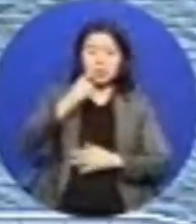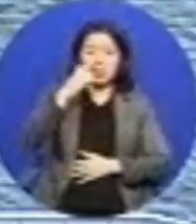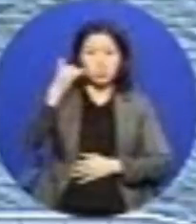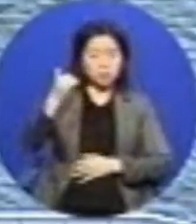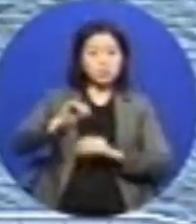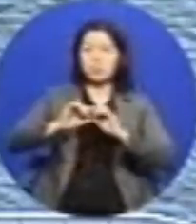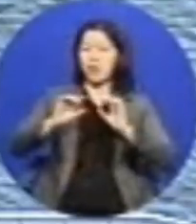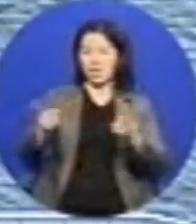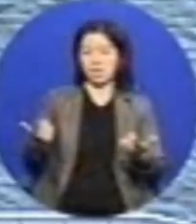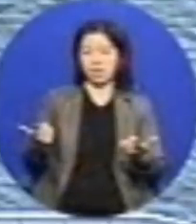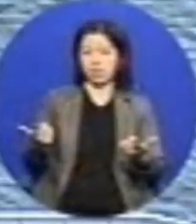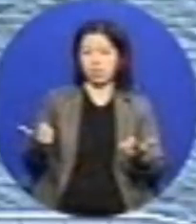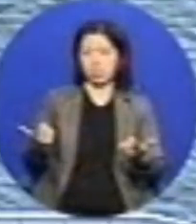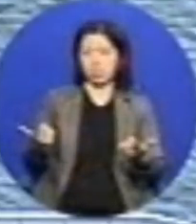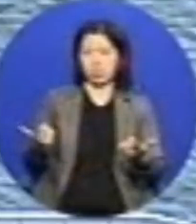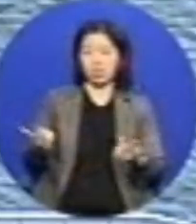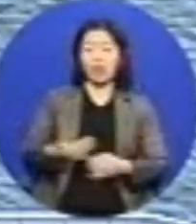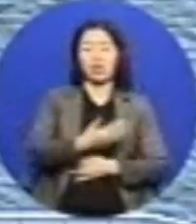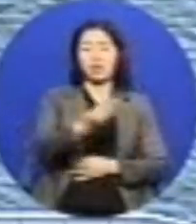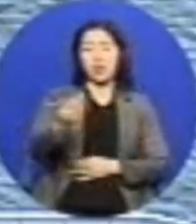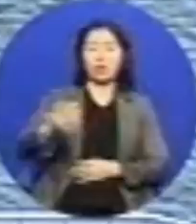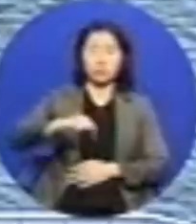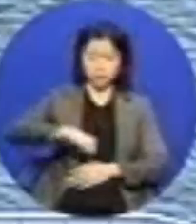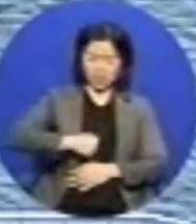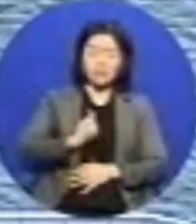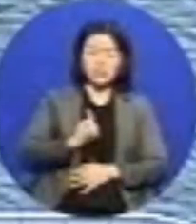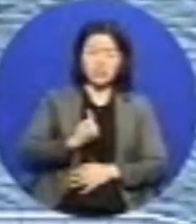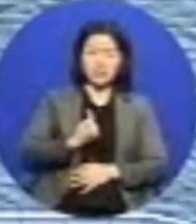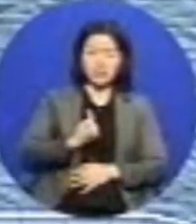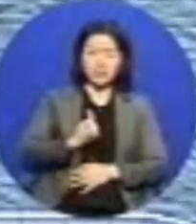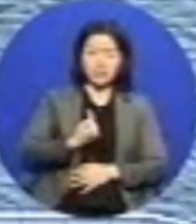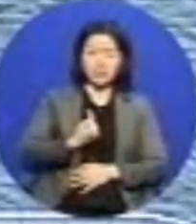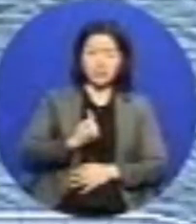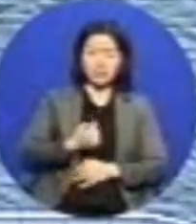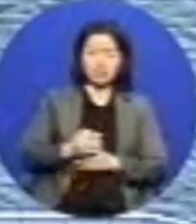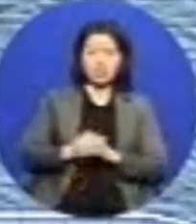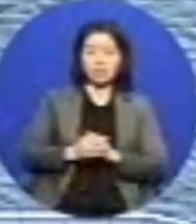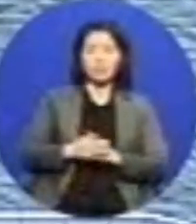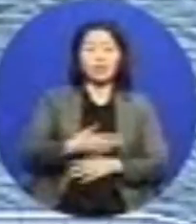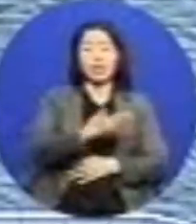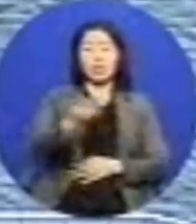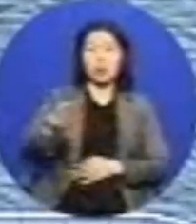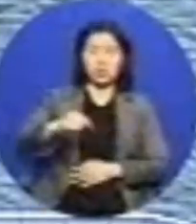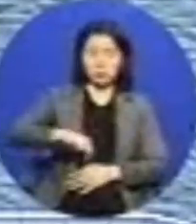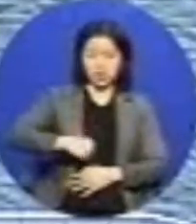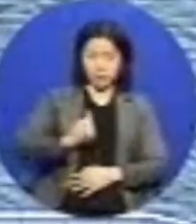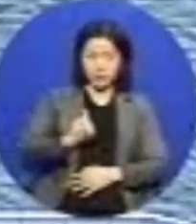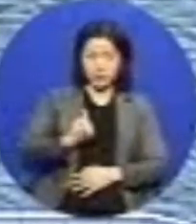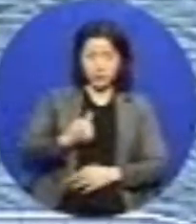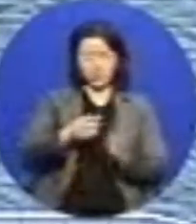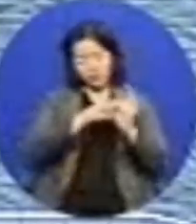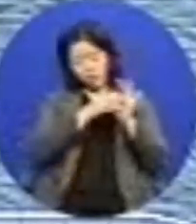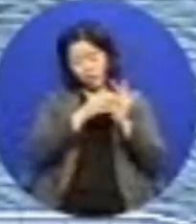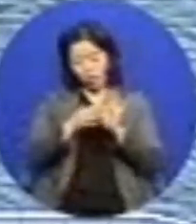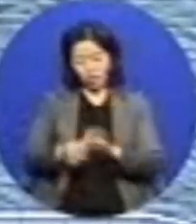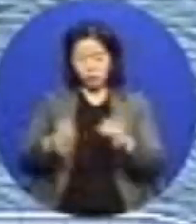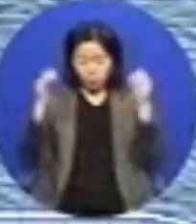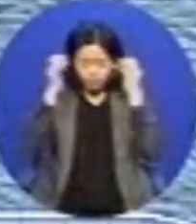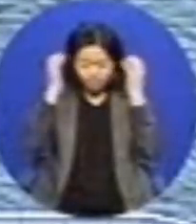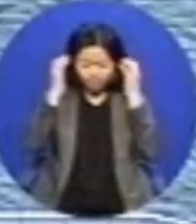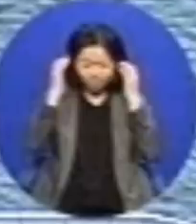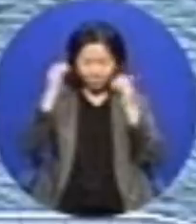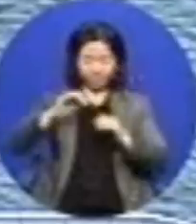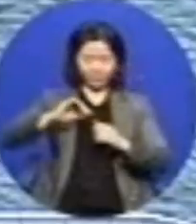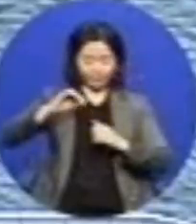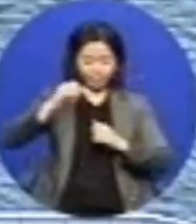아닙니다 여러분 이에요 여러분 자신이 에요 여러분 자신이 여러분을 끊임없이 괴롭게 만들고 있는